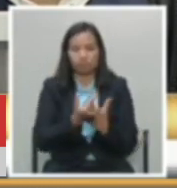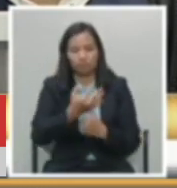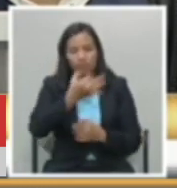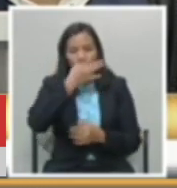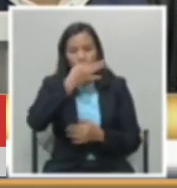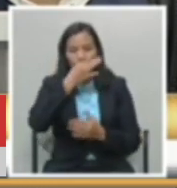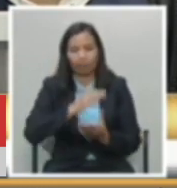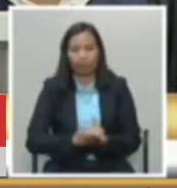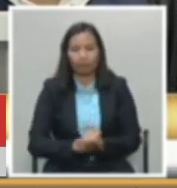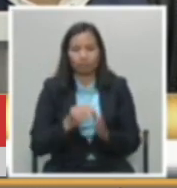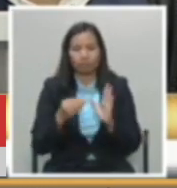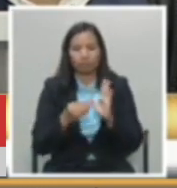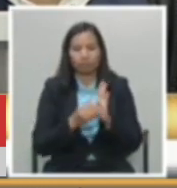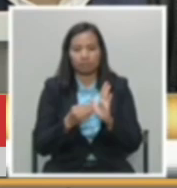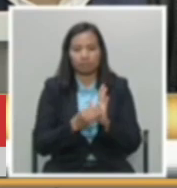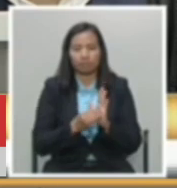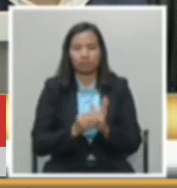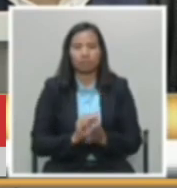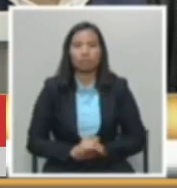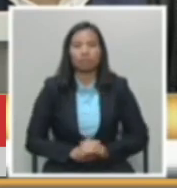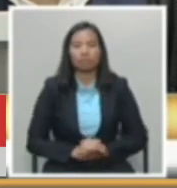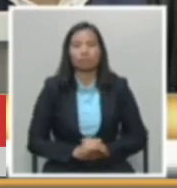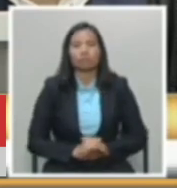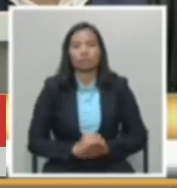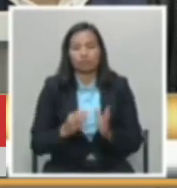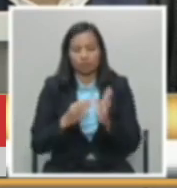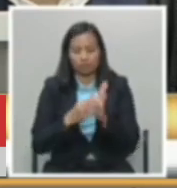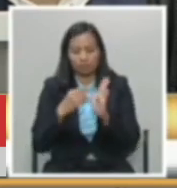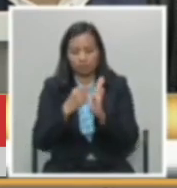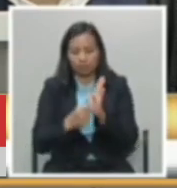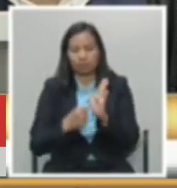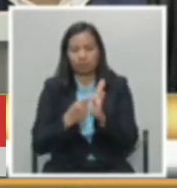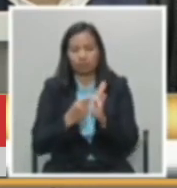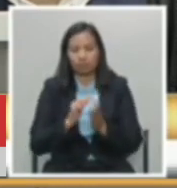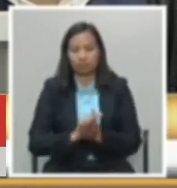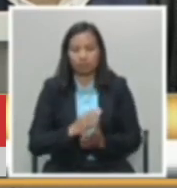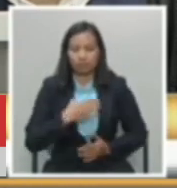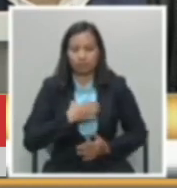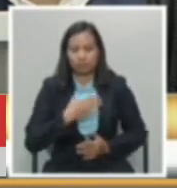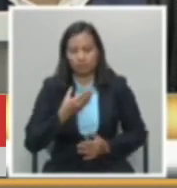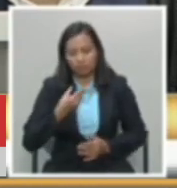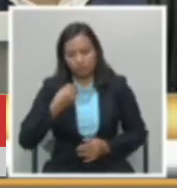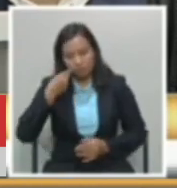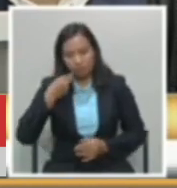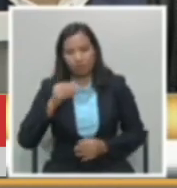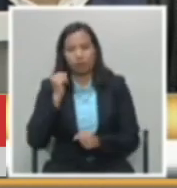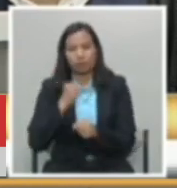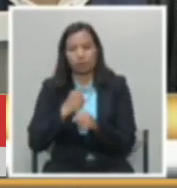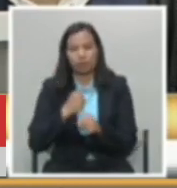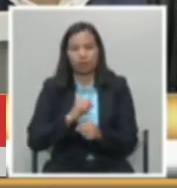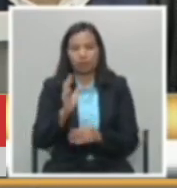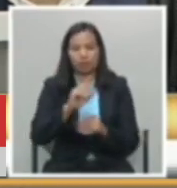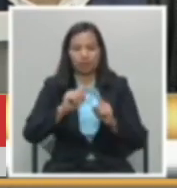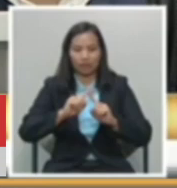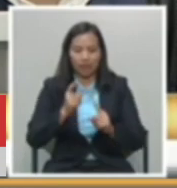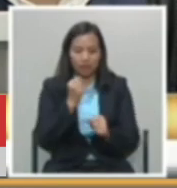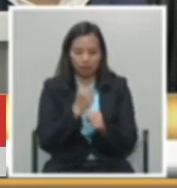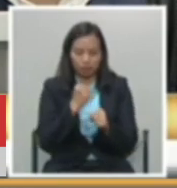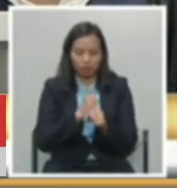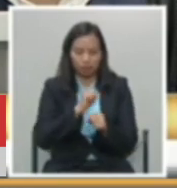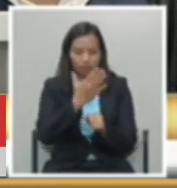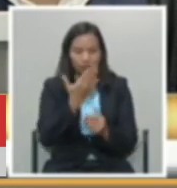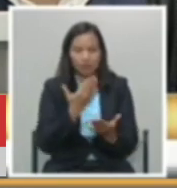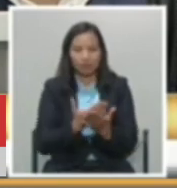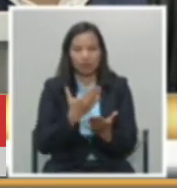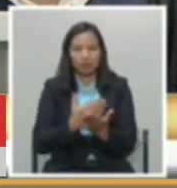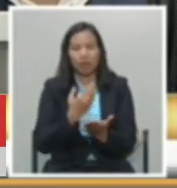ากินในกรุงเทพในปริมณฑลพวกนี้ไม่ใช่ว่าเขาอยากไปนะคะแต่ว่ามันจำเป็นถ้าไม่ไปทำมาหากินไม่มีเงินใช้